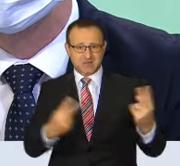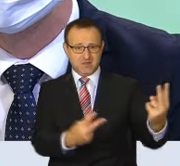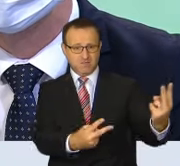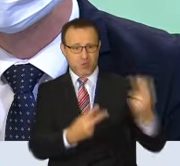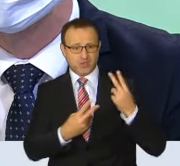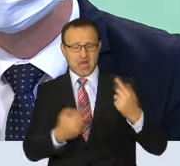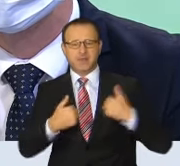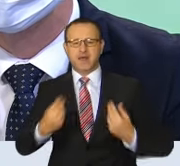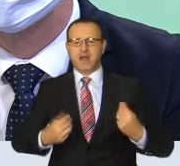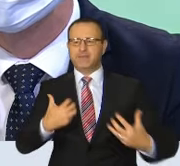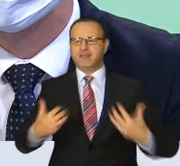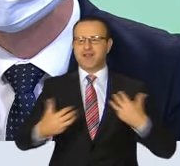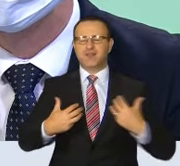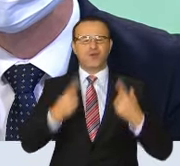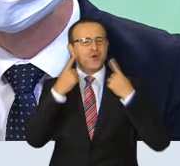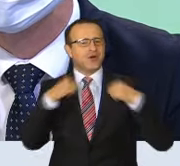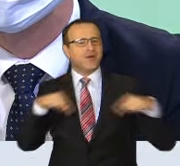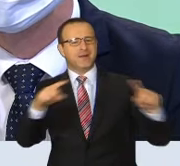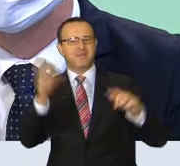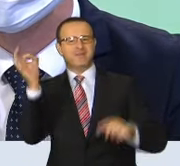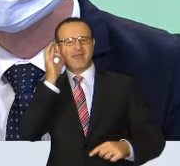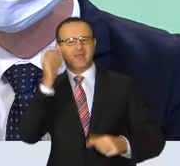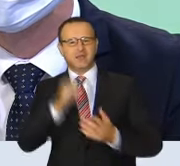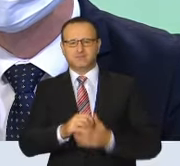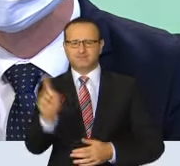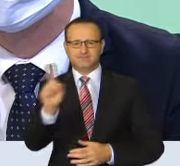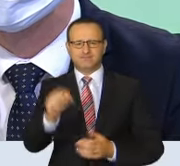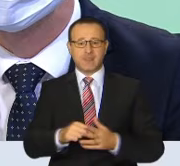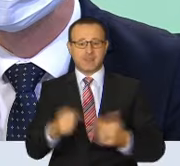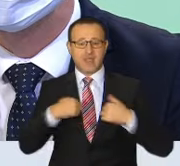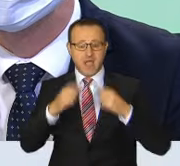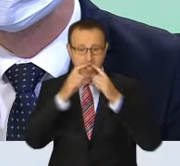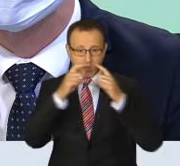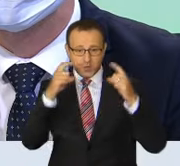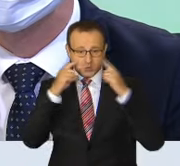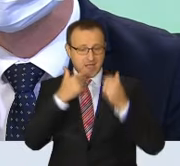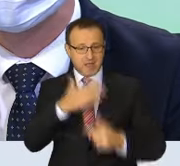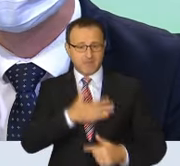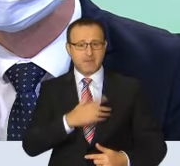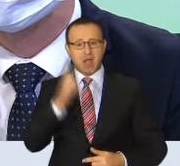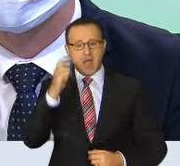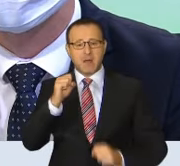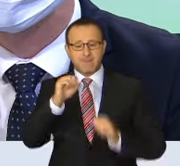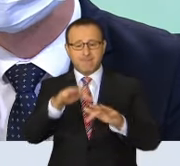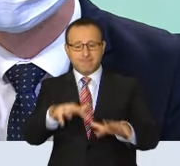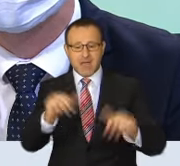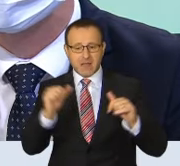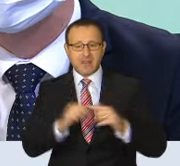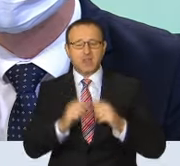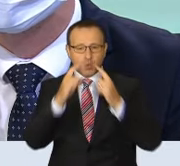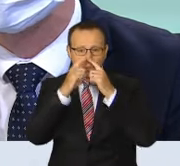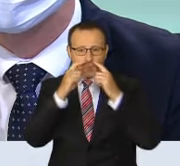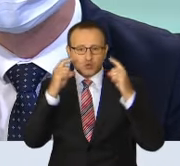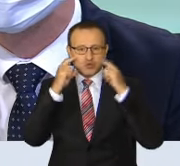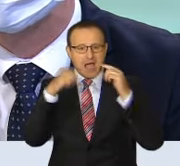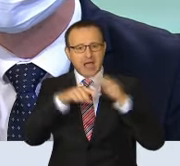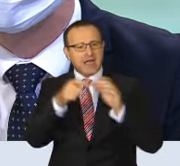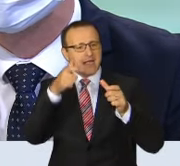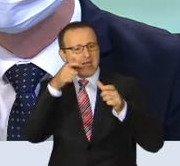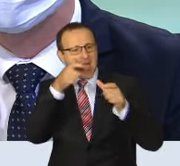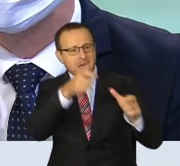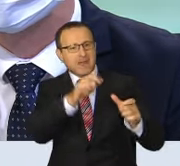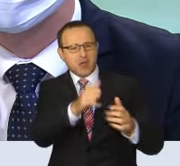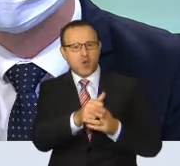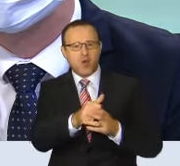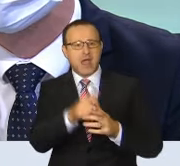ja teraz rúško nemám, ale v parlamente sa taktiež rúška nosia len pred kamerami. V parlamente taktiež poslanci nenosia rúška, nechajte ma